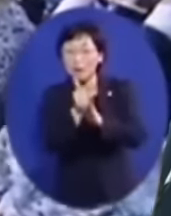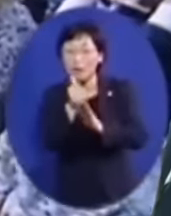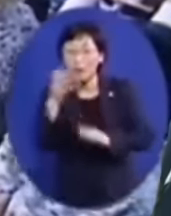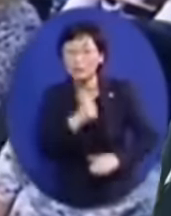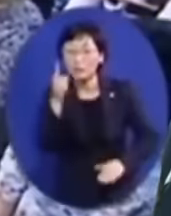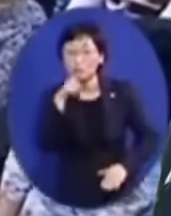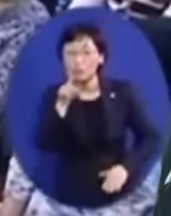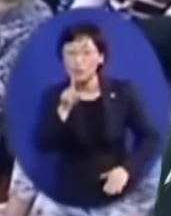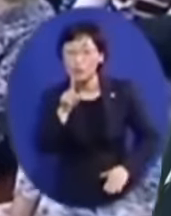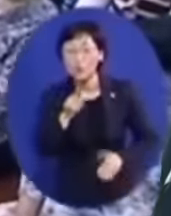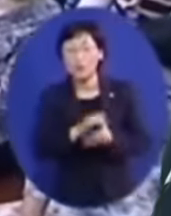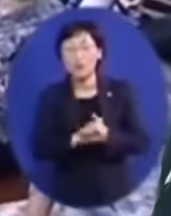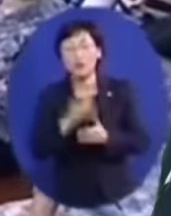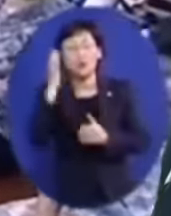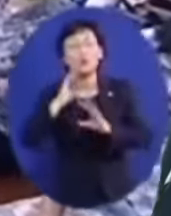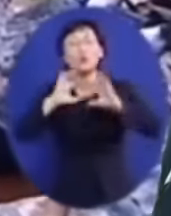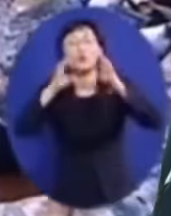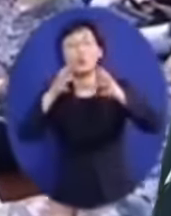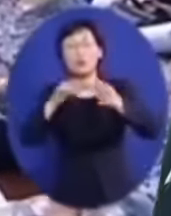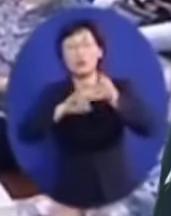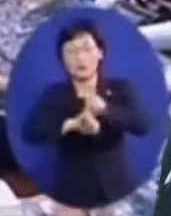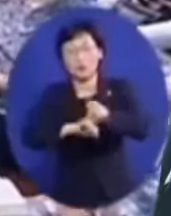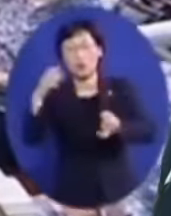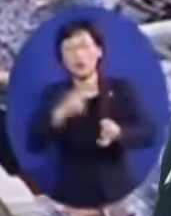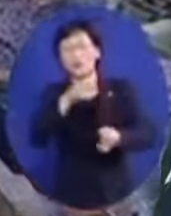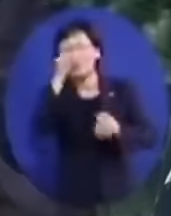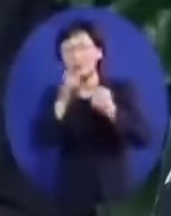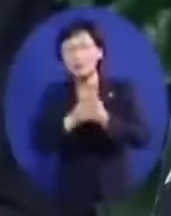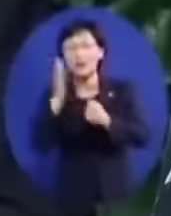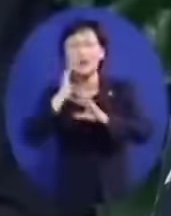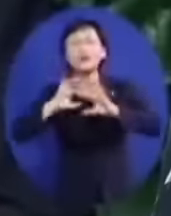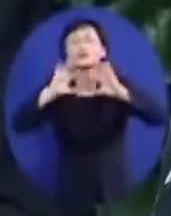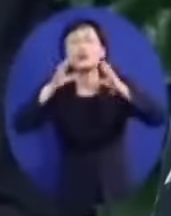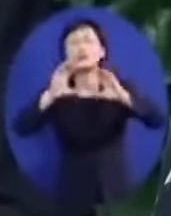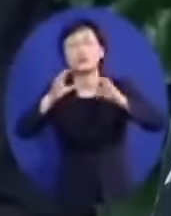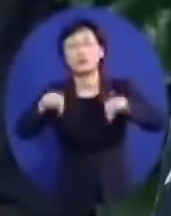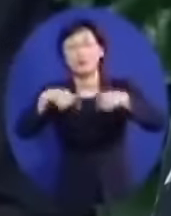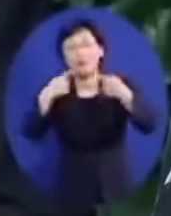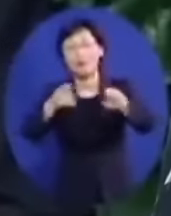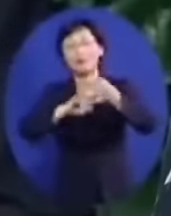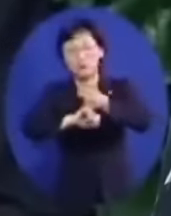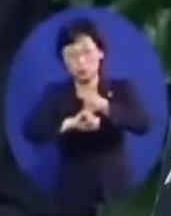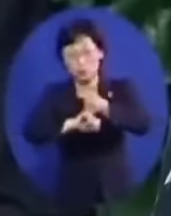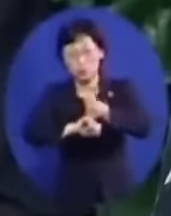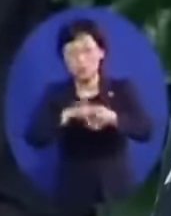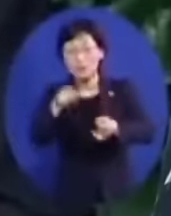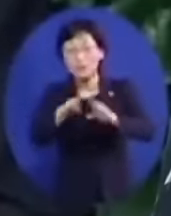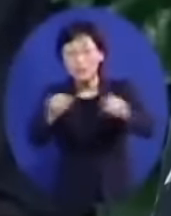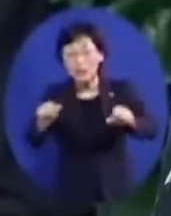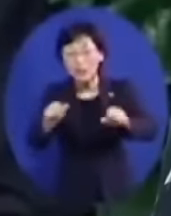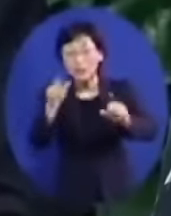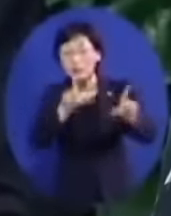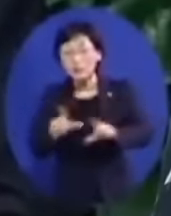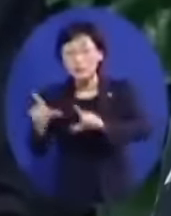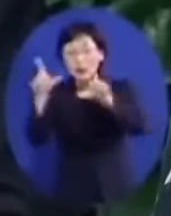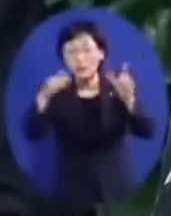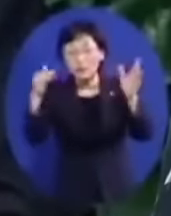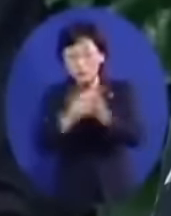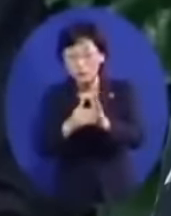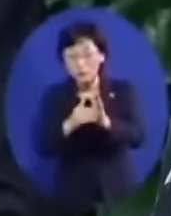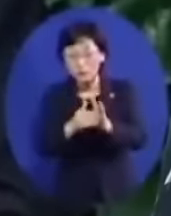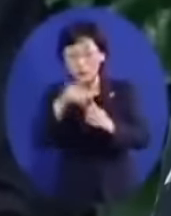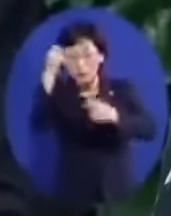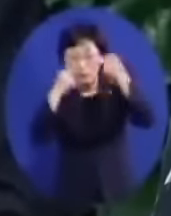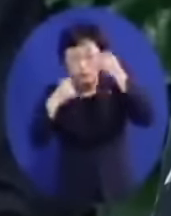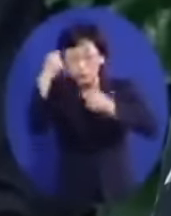천국의 약속을 갖고 있기 때문인 것입니다. 천당의 약속이 있어요. 이 땅에 우리의 삶이 끝나면 눈물과